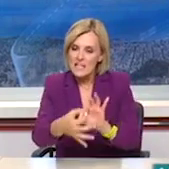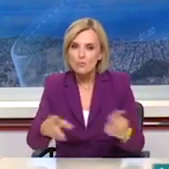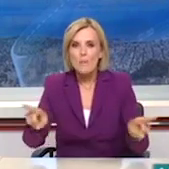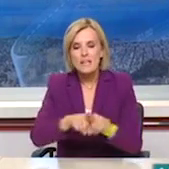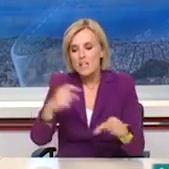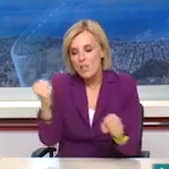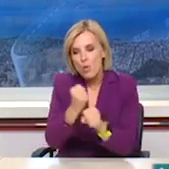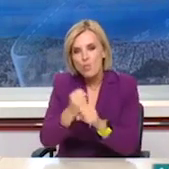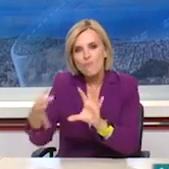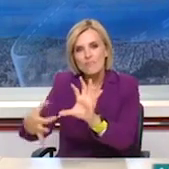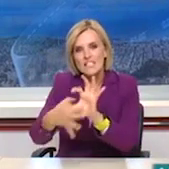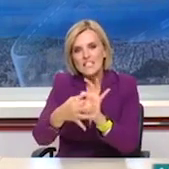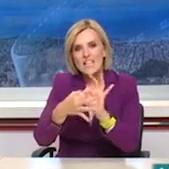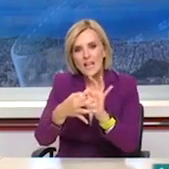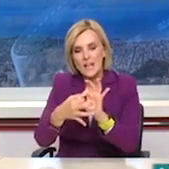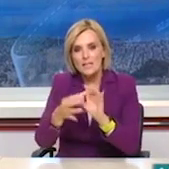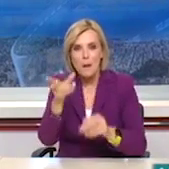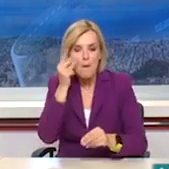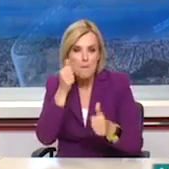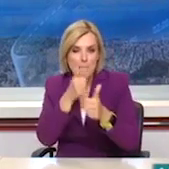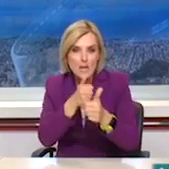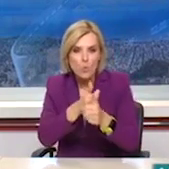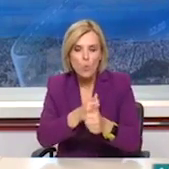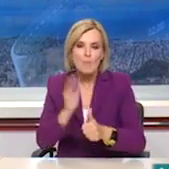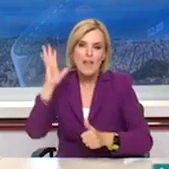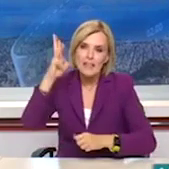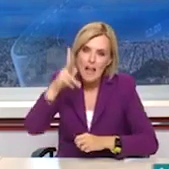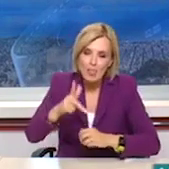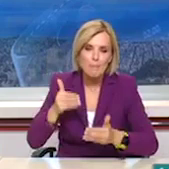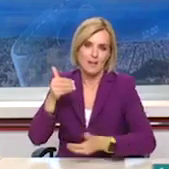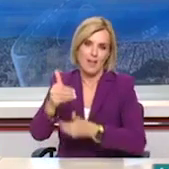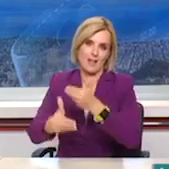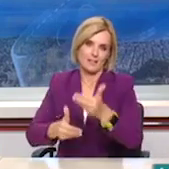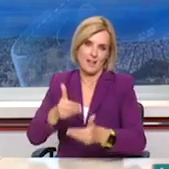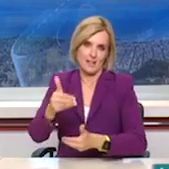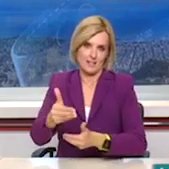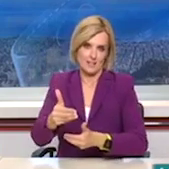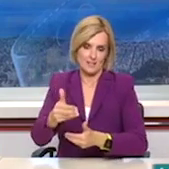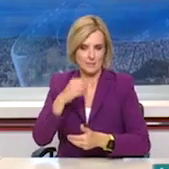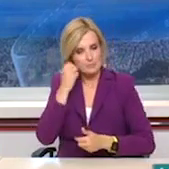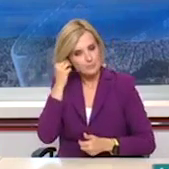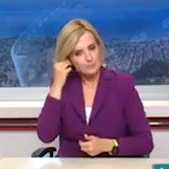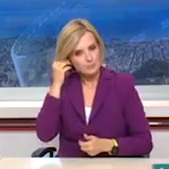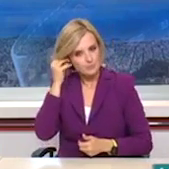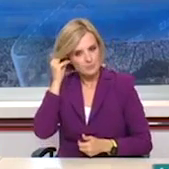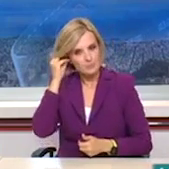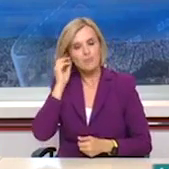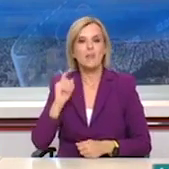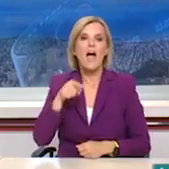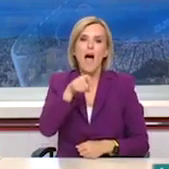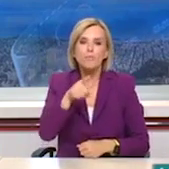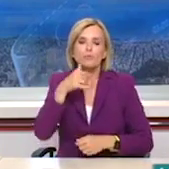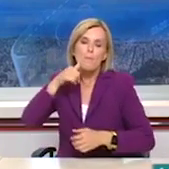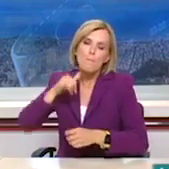μας πίσω από τις κάμερες των 6, παρακολουθώντας κάθε μέρα τις εξελίξεις. Παραμένει άλλωστε το δικό μας μοναδικό